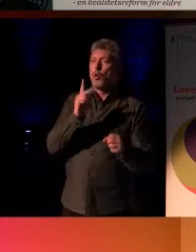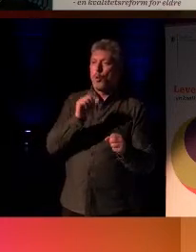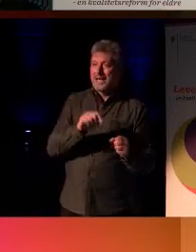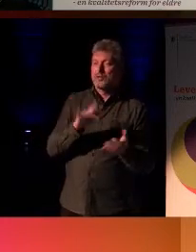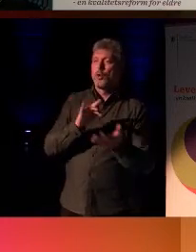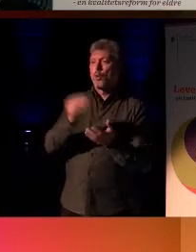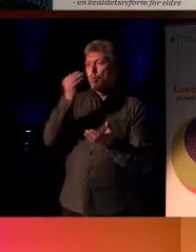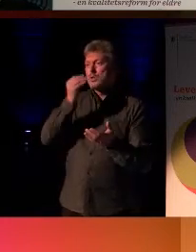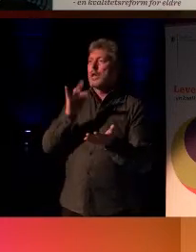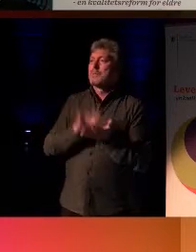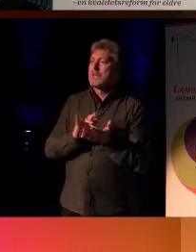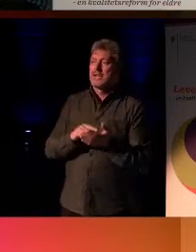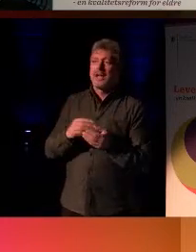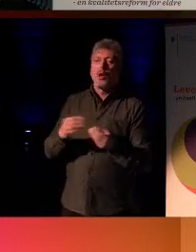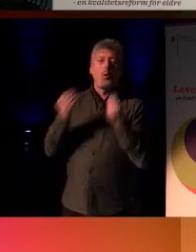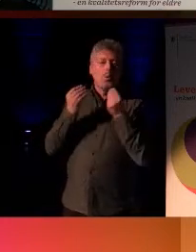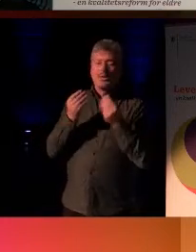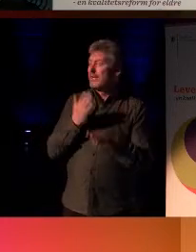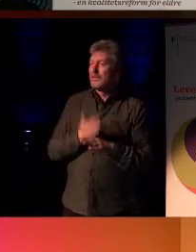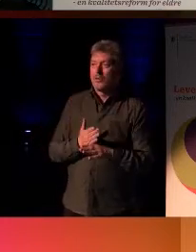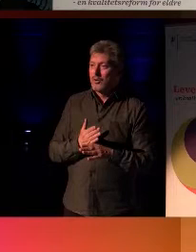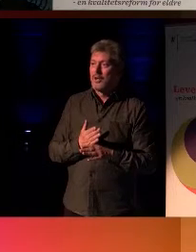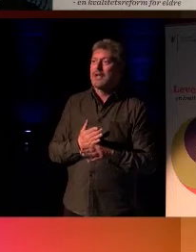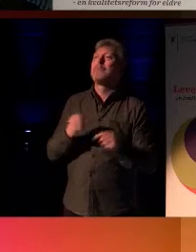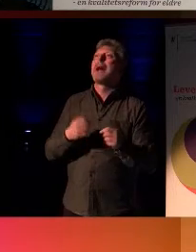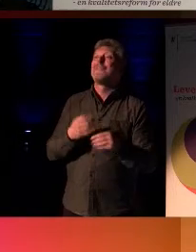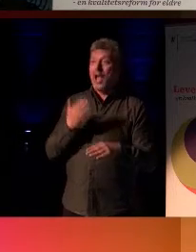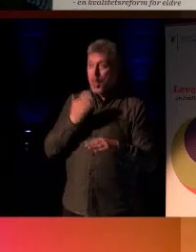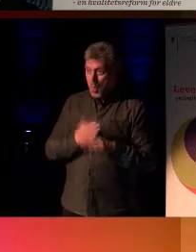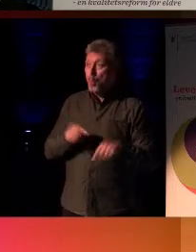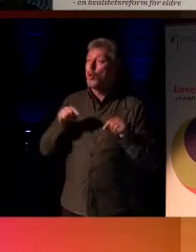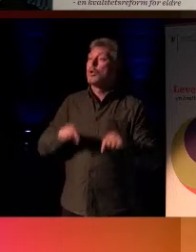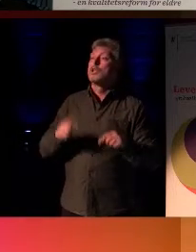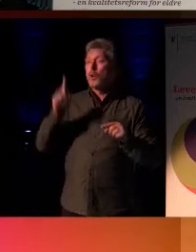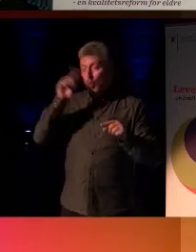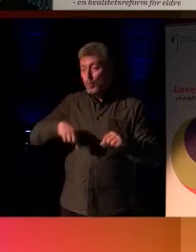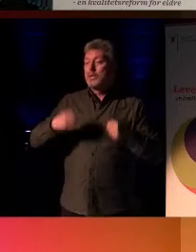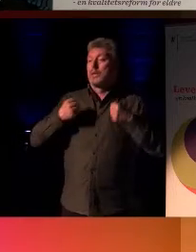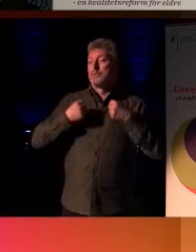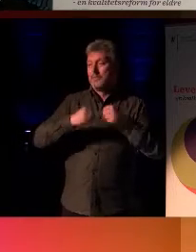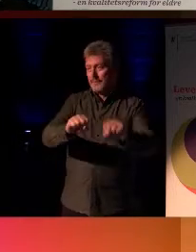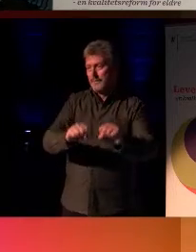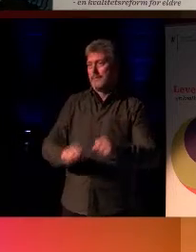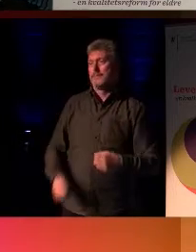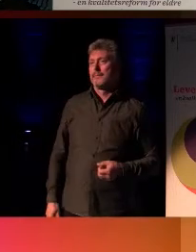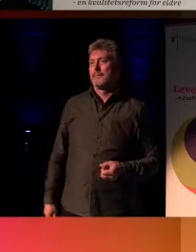har ikke utklært, men vi har lært nok til å ta sats og hoppe i det.